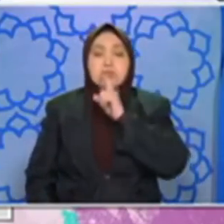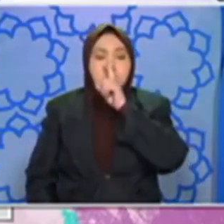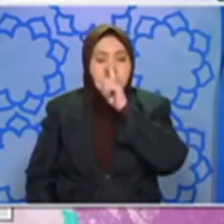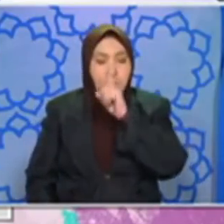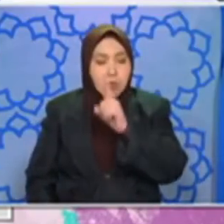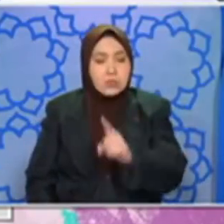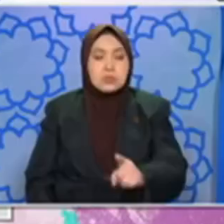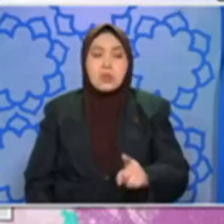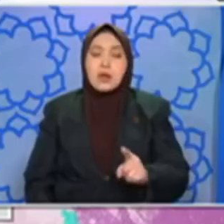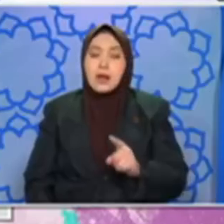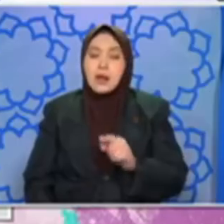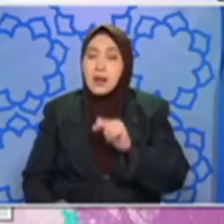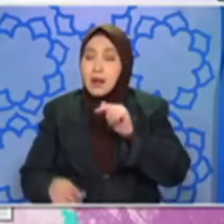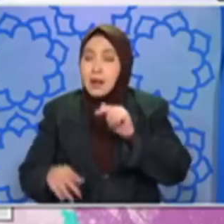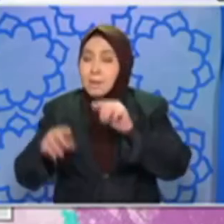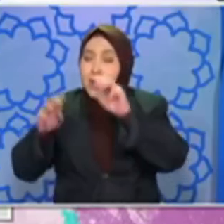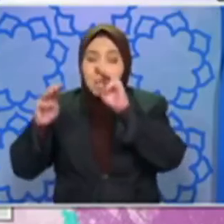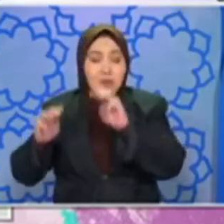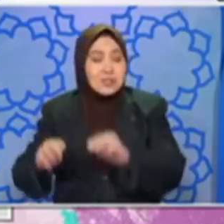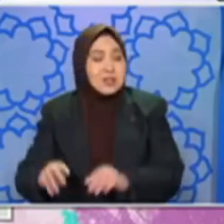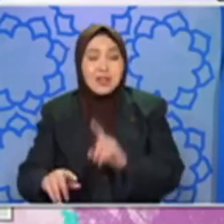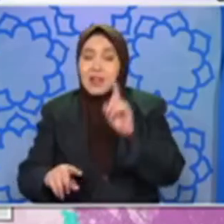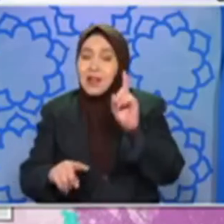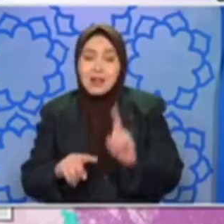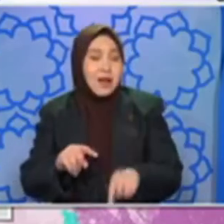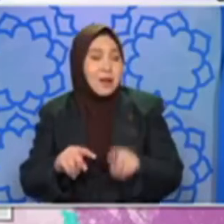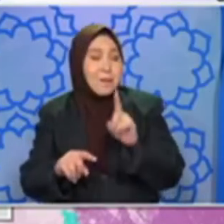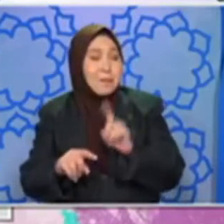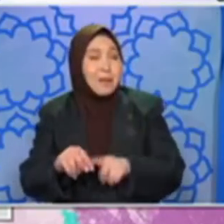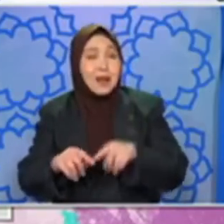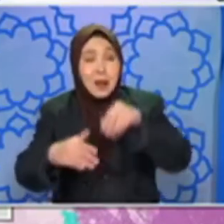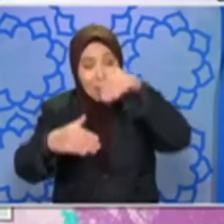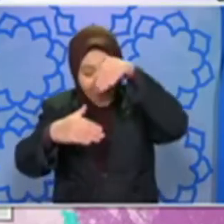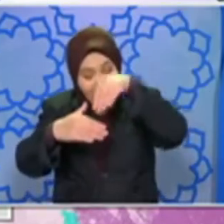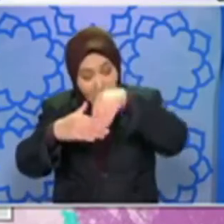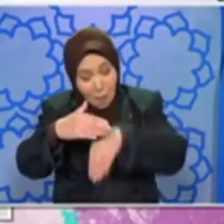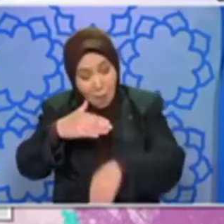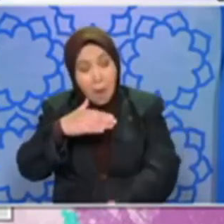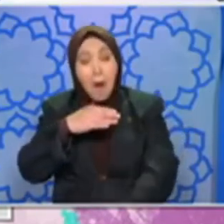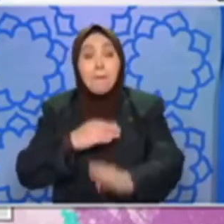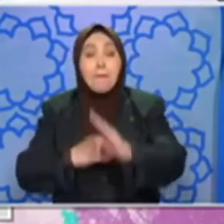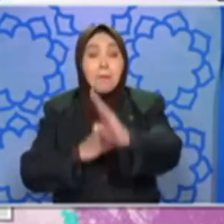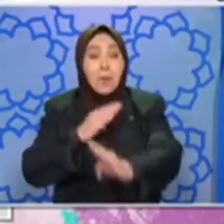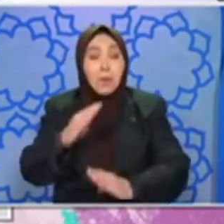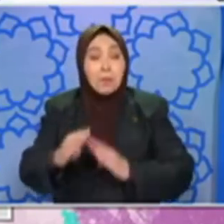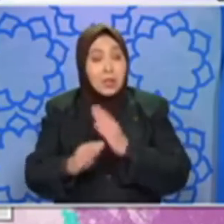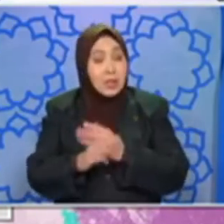إنك لن تخرق الأرض ولن